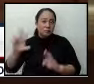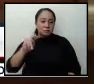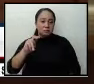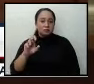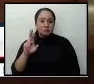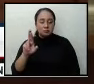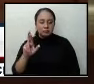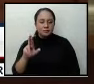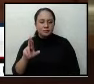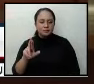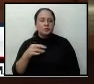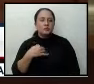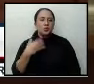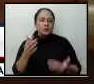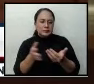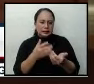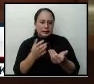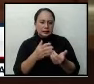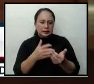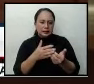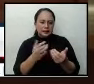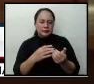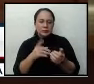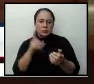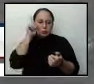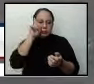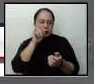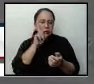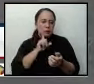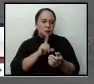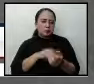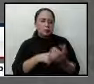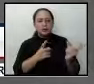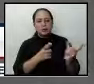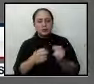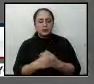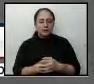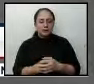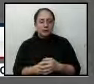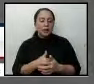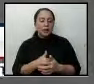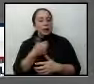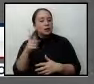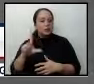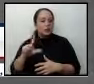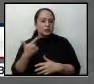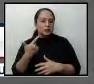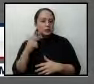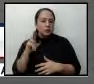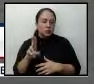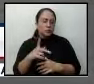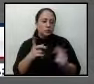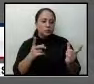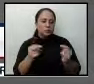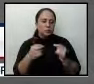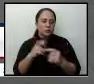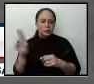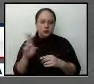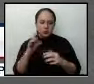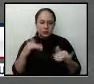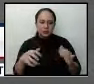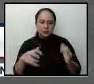magiging maayos at seamless na ang implementation natin. Sa ibang LGU naman na nagpapatupad na, ginagamit pa rin ang ticket na siya